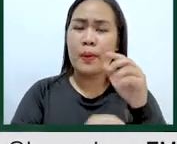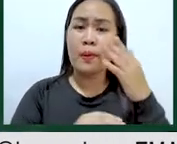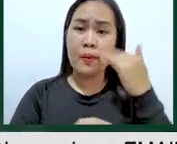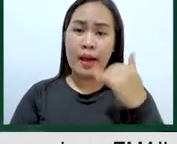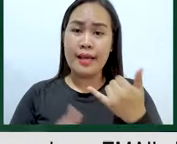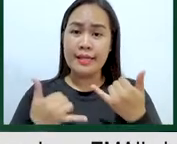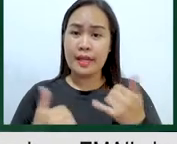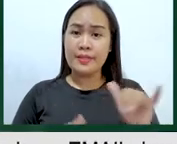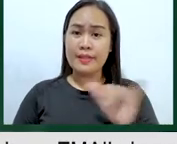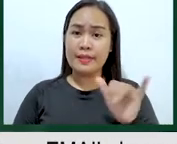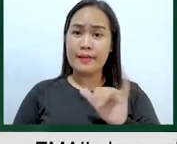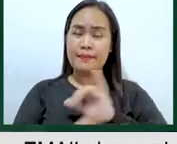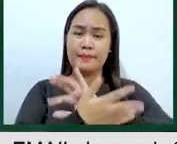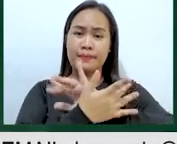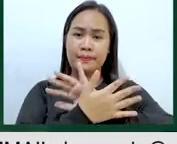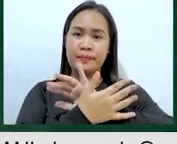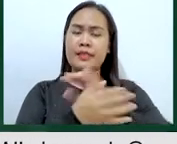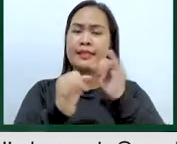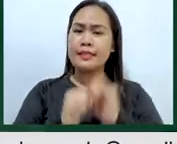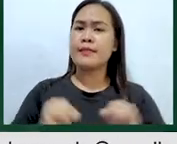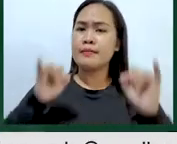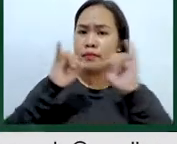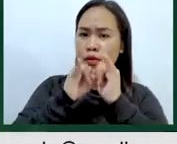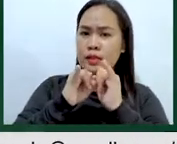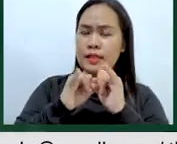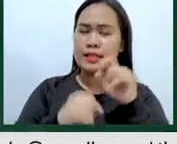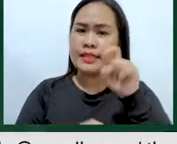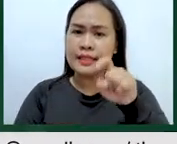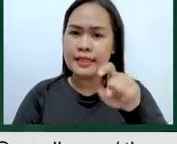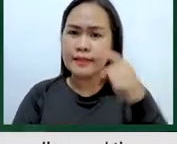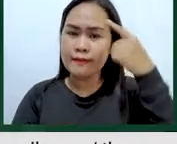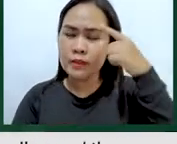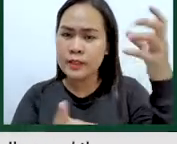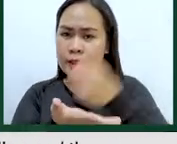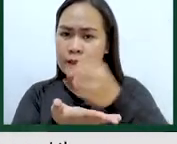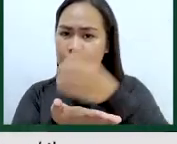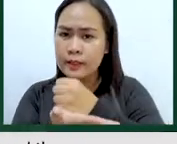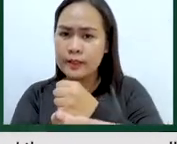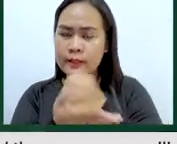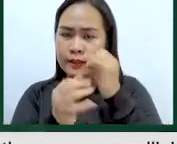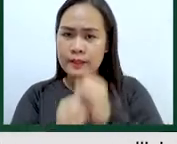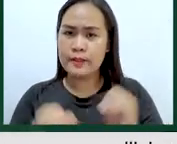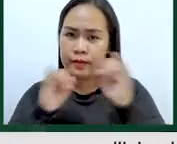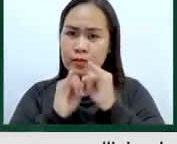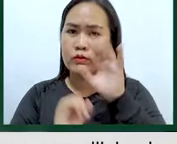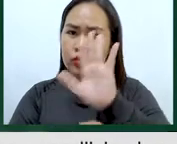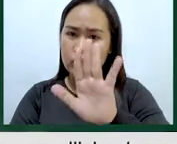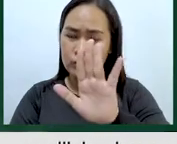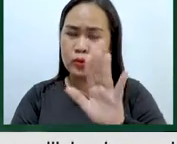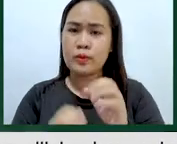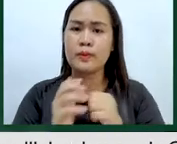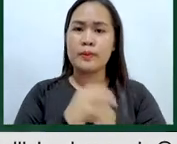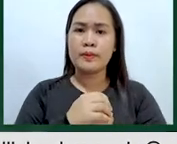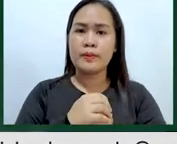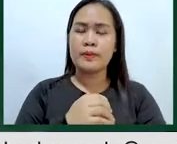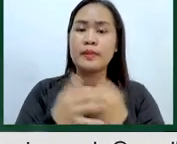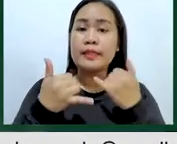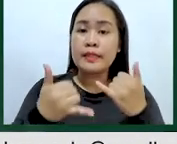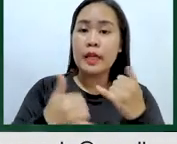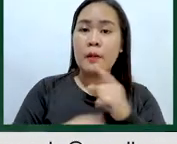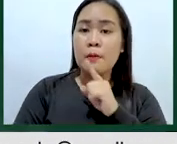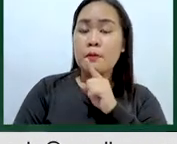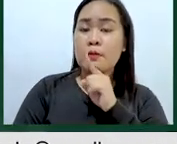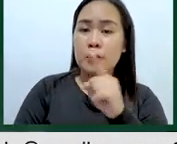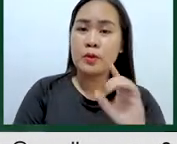tayo. Kaya ito pong census, no, tumiming lamang po ito na they're intensifying again yung kanilang data